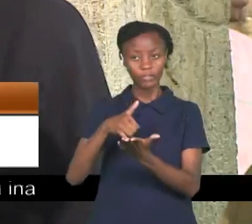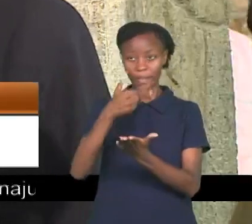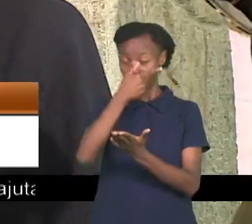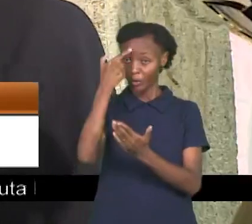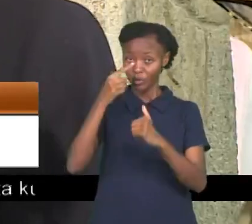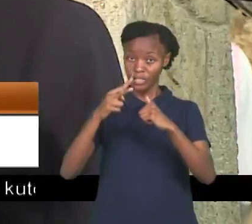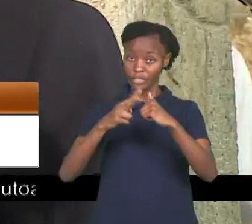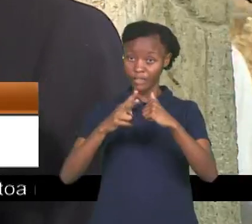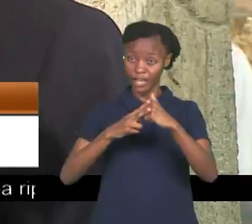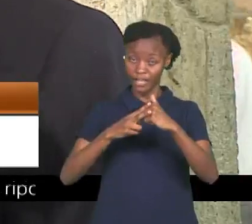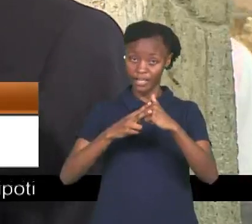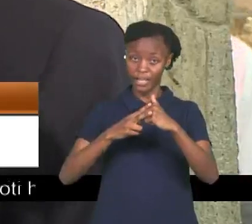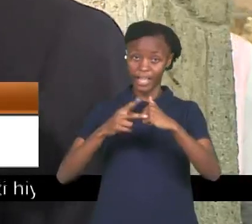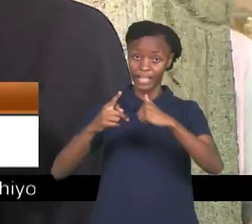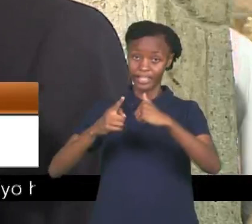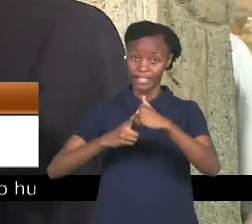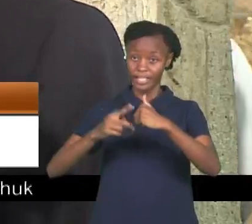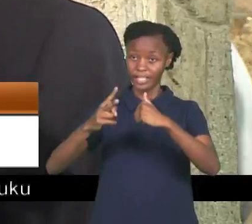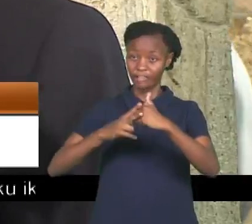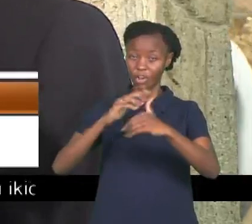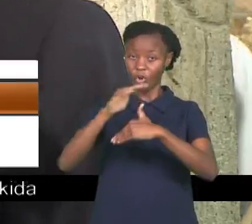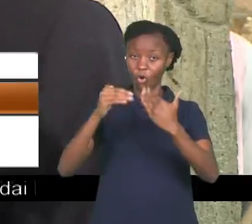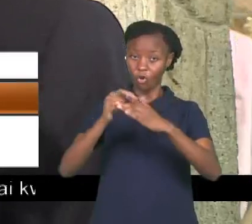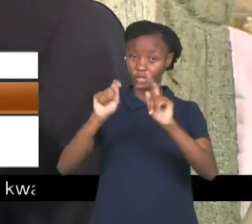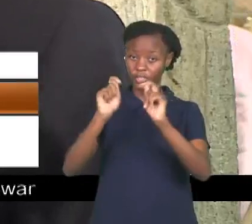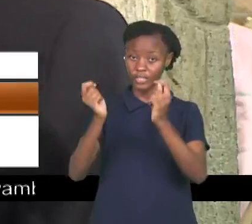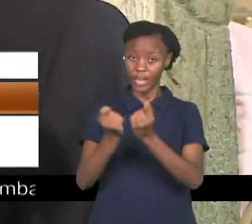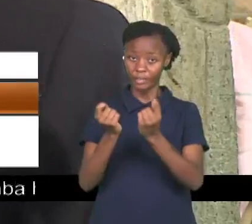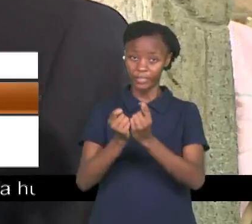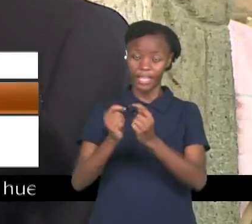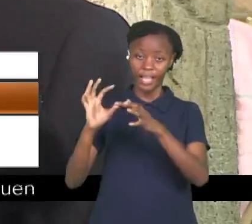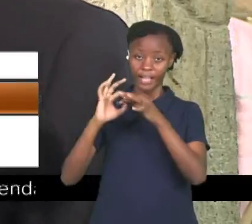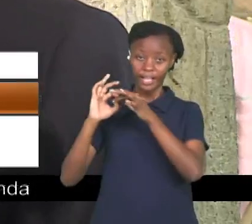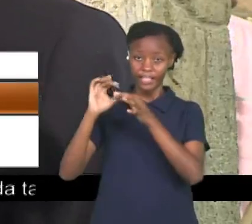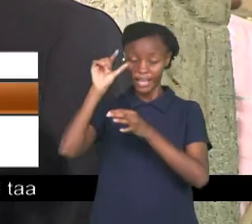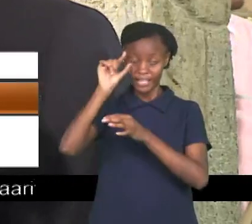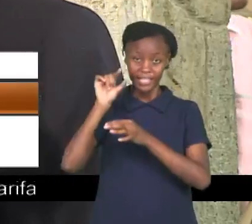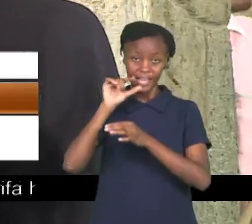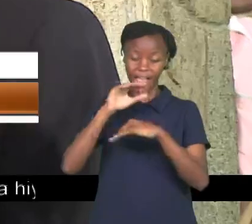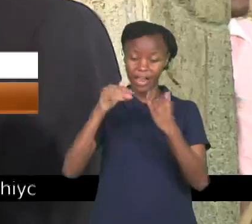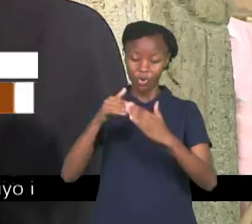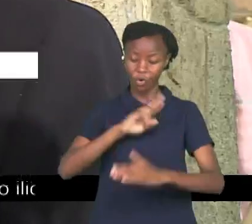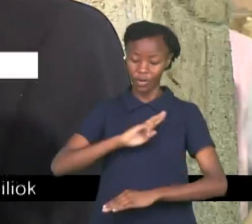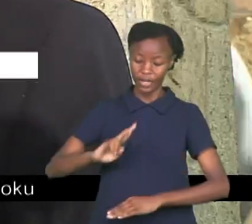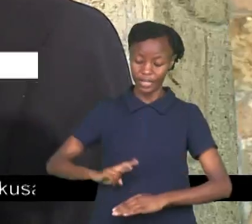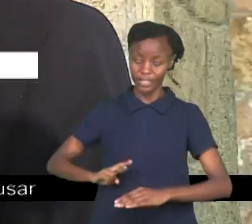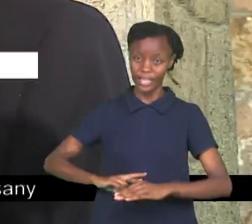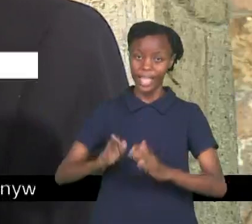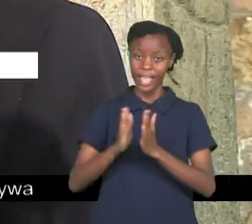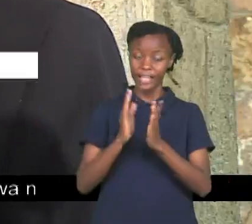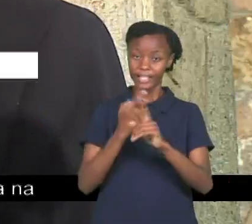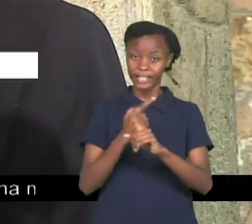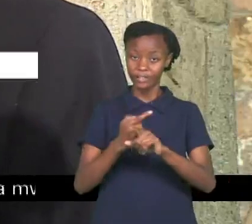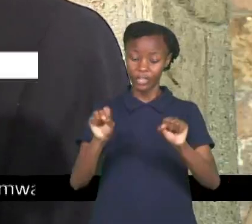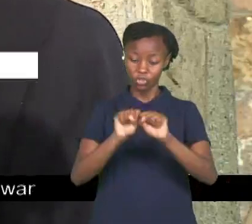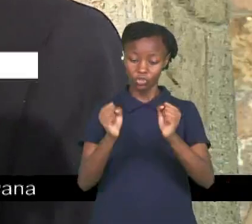700 citizens from all ethnic groups, genders, cultural and religious practices, and different social and